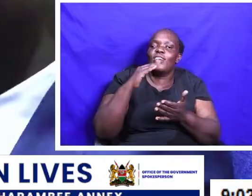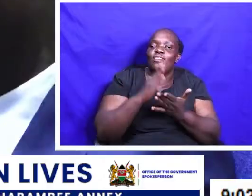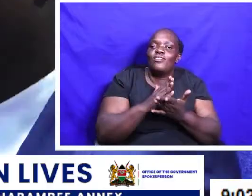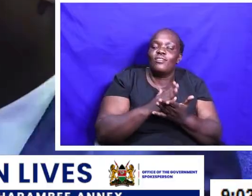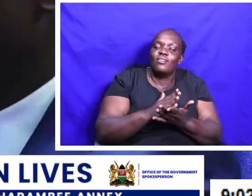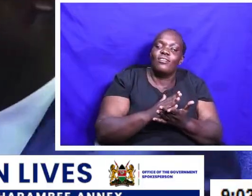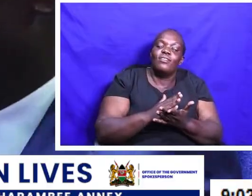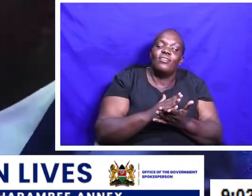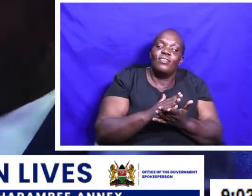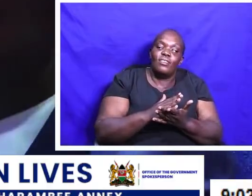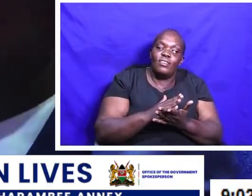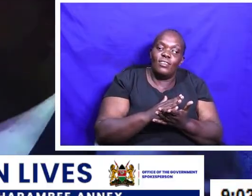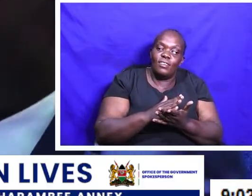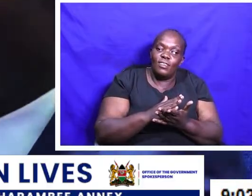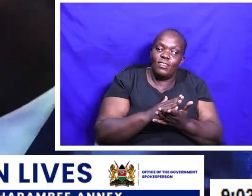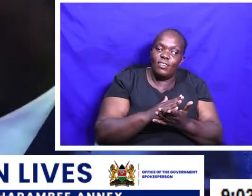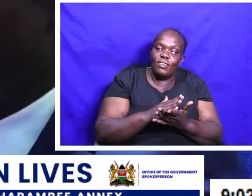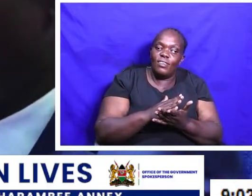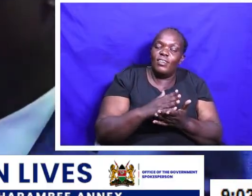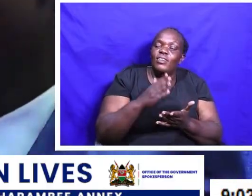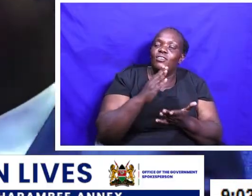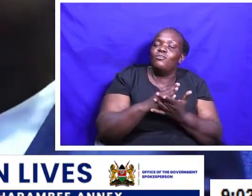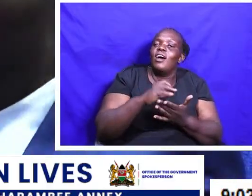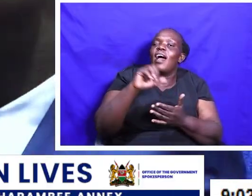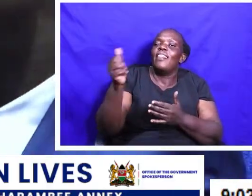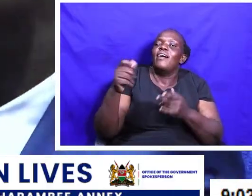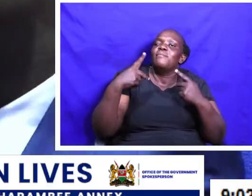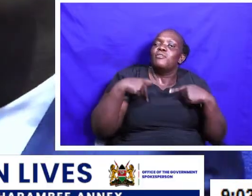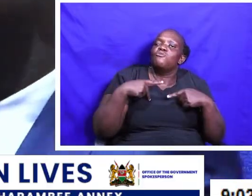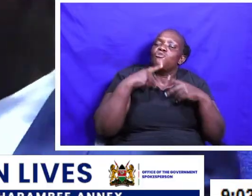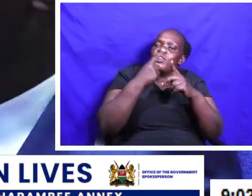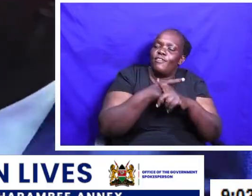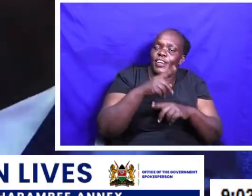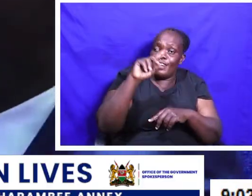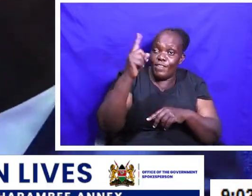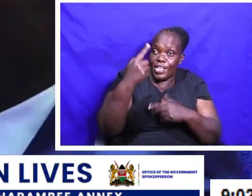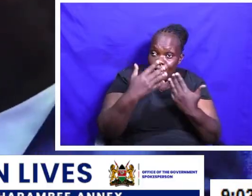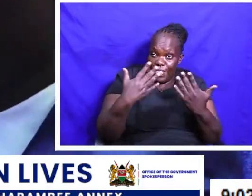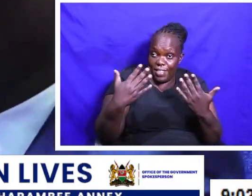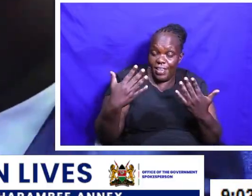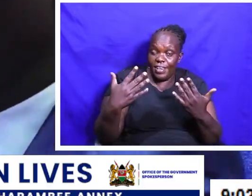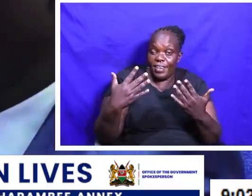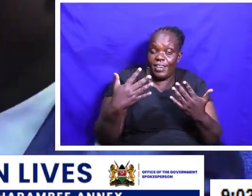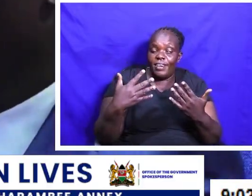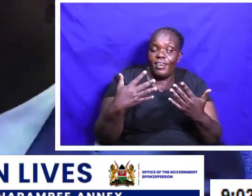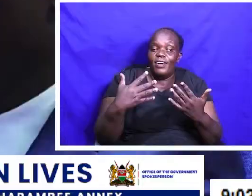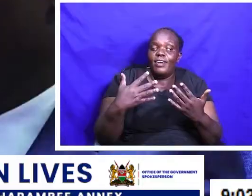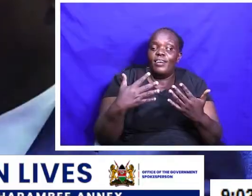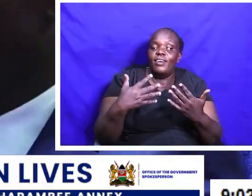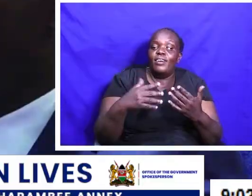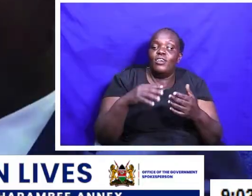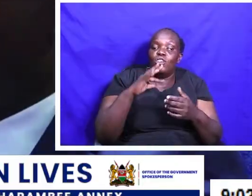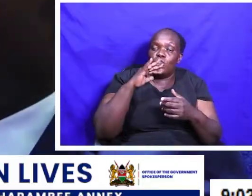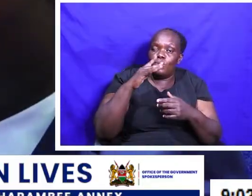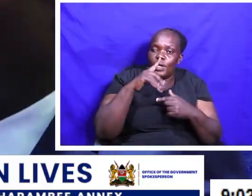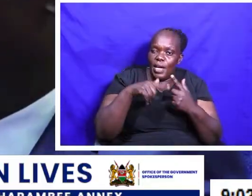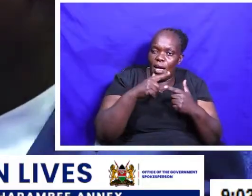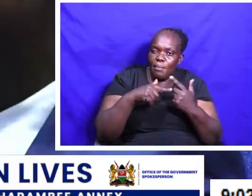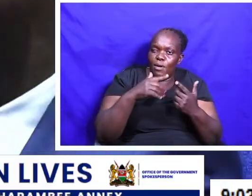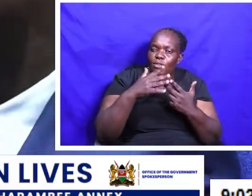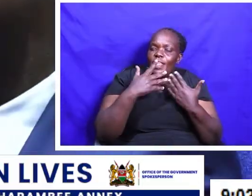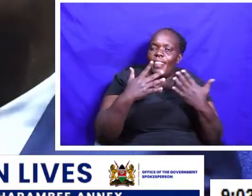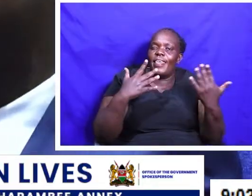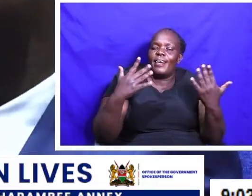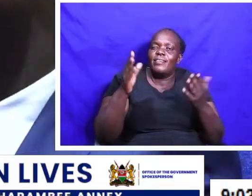Okay, these are how are you dealing with that? Ni holistic issue ambayo iko among the youth. Jambo la kwanza tukiongelea kuhusu